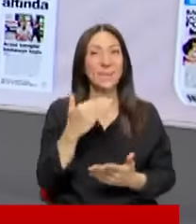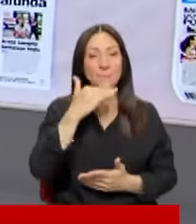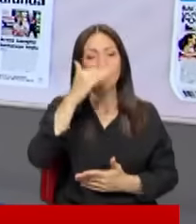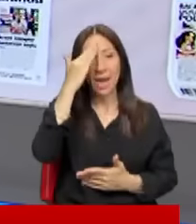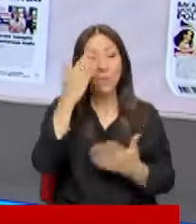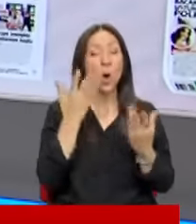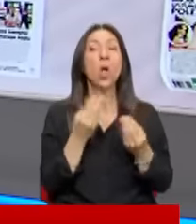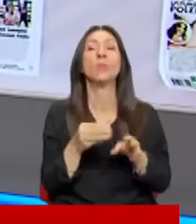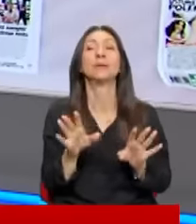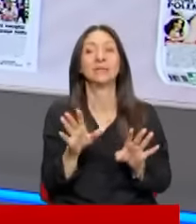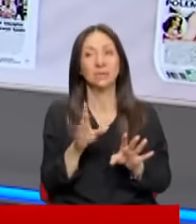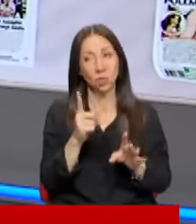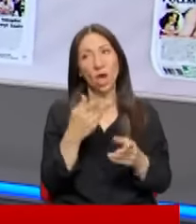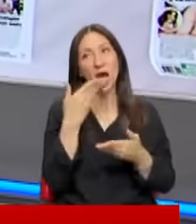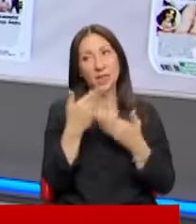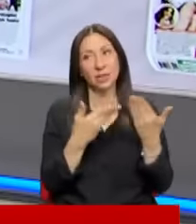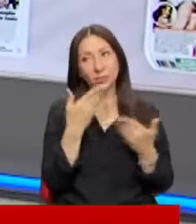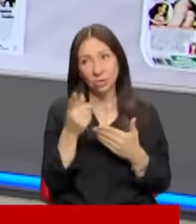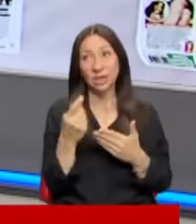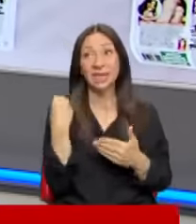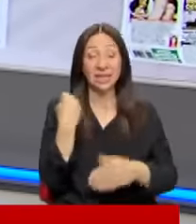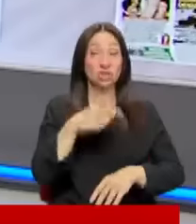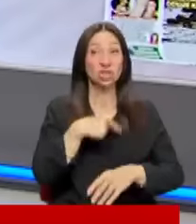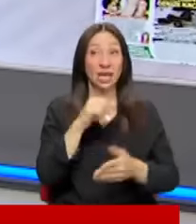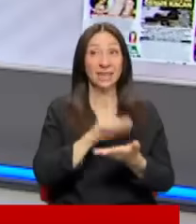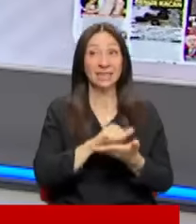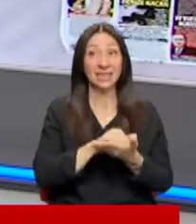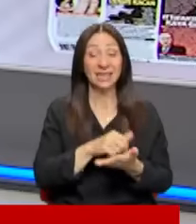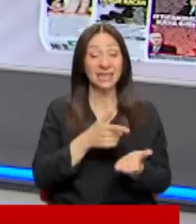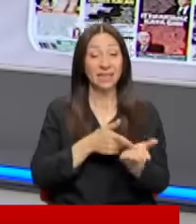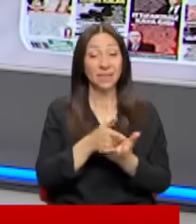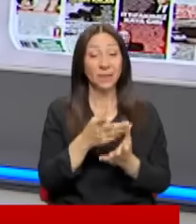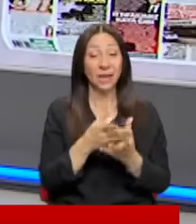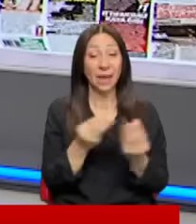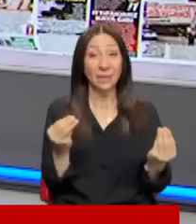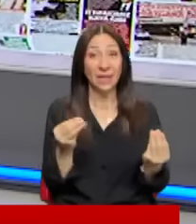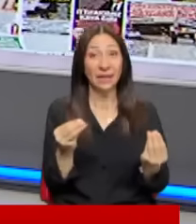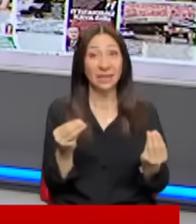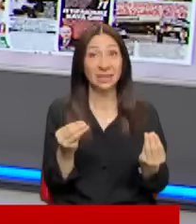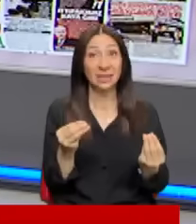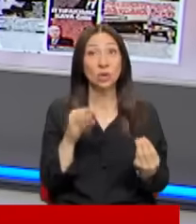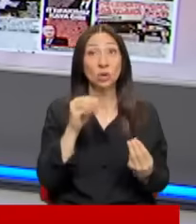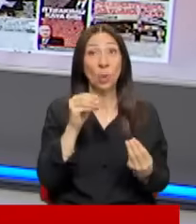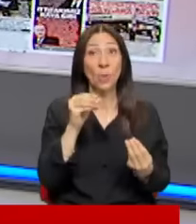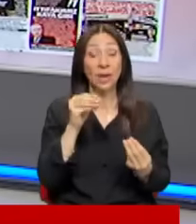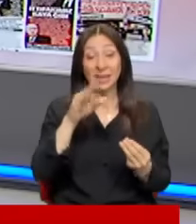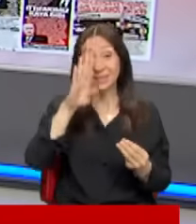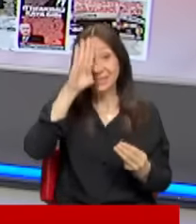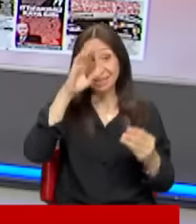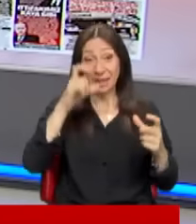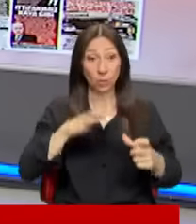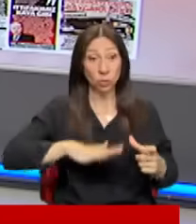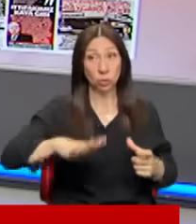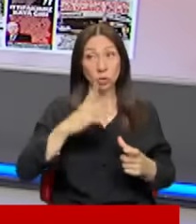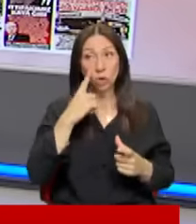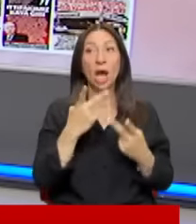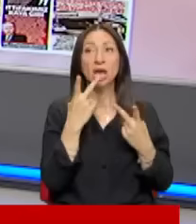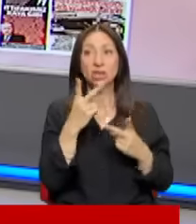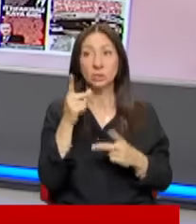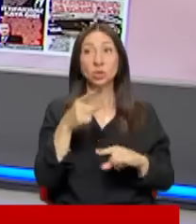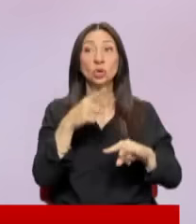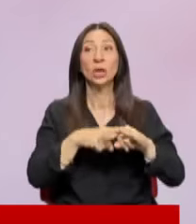bayram olmadı onu aktarmış. Yeni Çağ gazetesi tarımda kaybedilen toprakları İstanbul ölçeğiyle